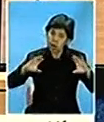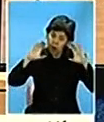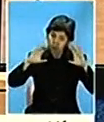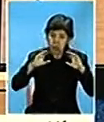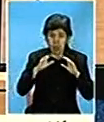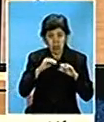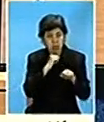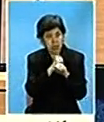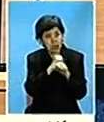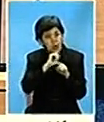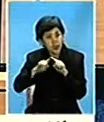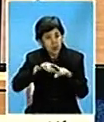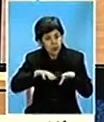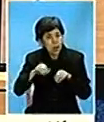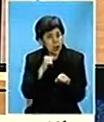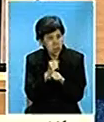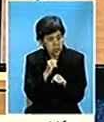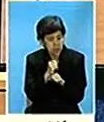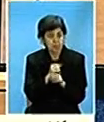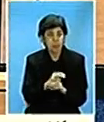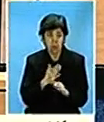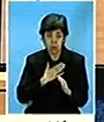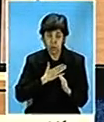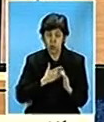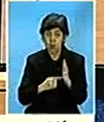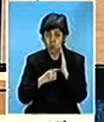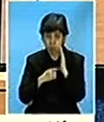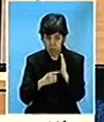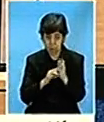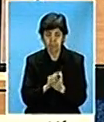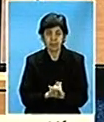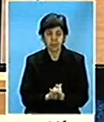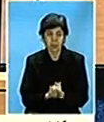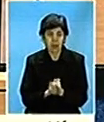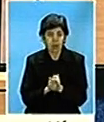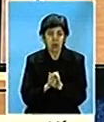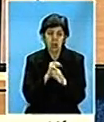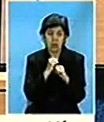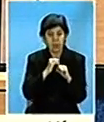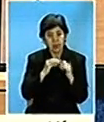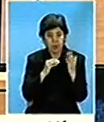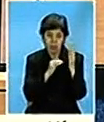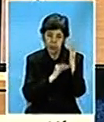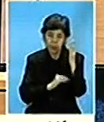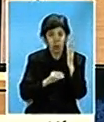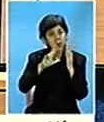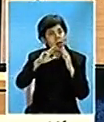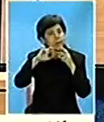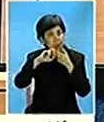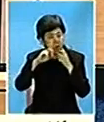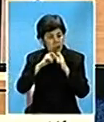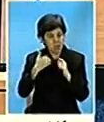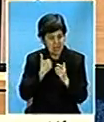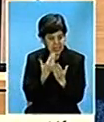และเพิ่มประสิทธิผลในการดำเนินงานด้วยยกตัวอย่างเช่นการพัฒนาใน3จังหวัดชายแดนภาคใต้ซึ่ง